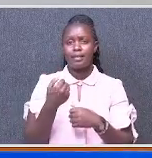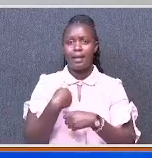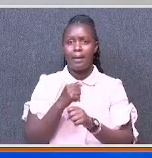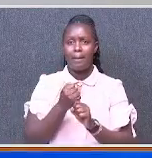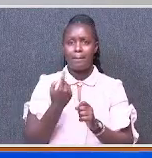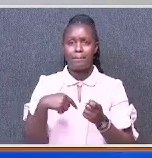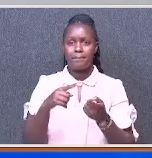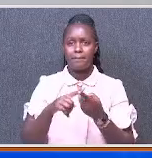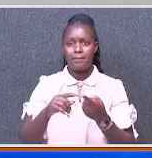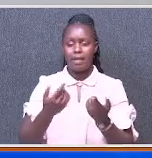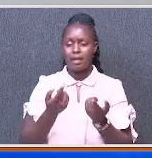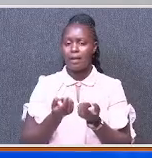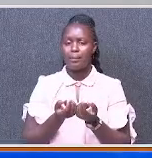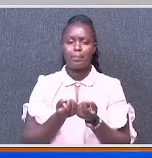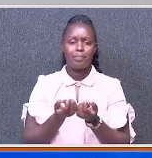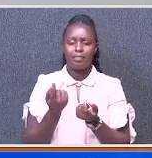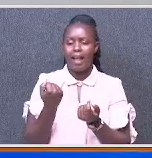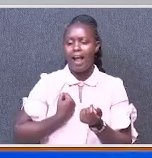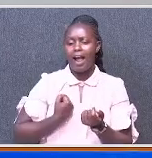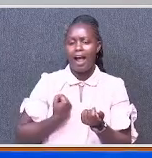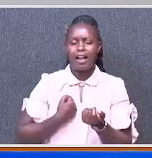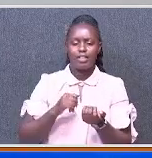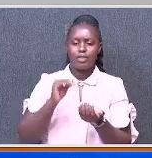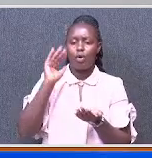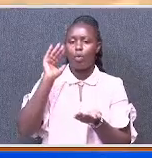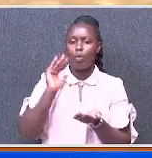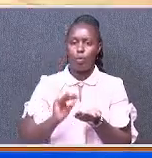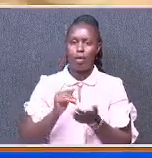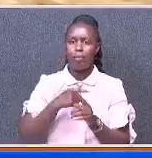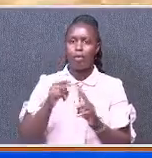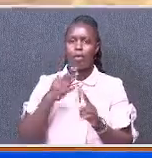inatupunguzia idadi ya wasichana ambao tungetaka waongezeke katika shule.